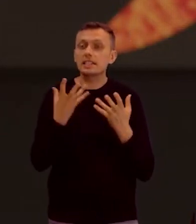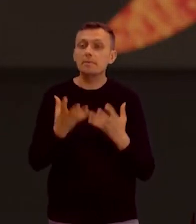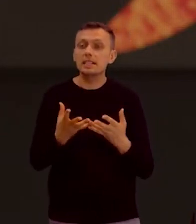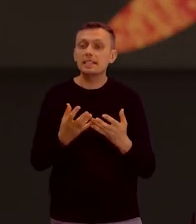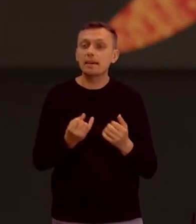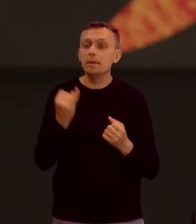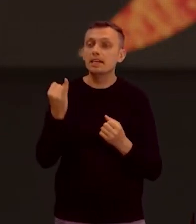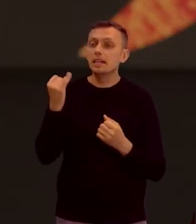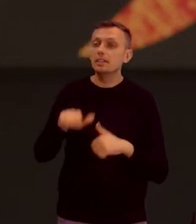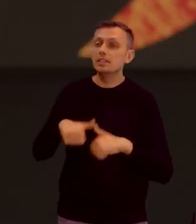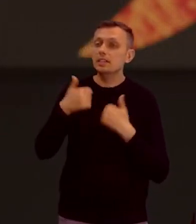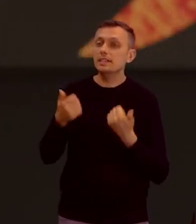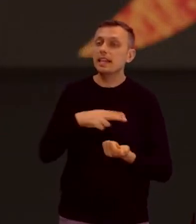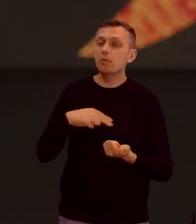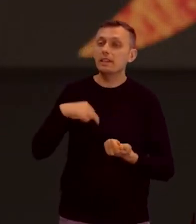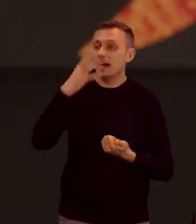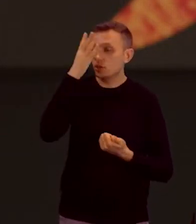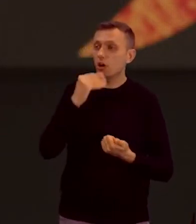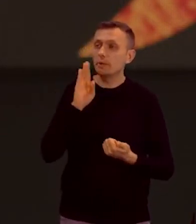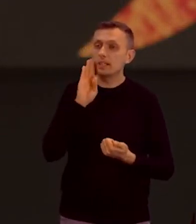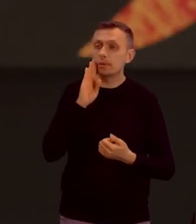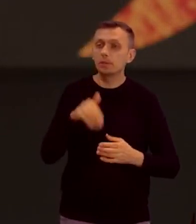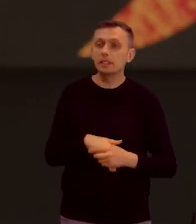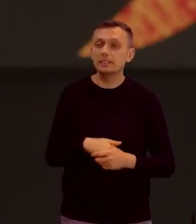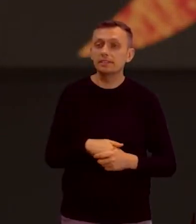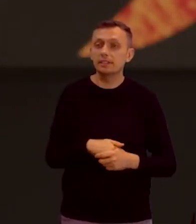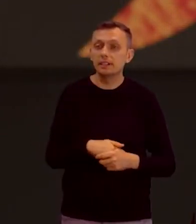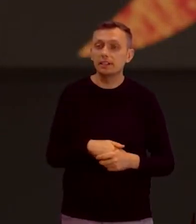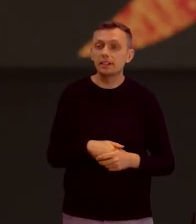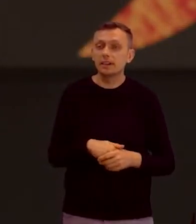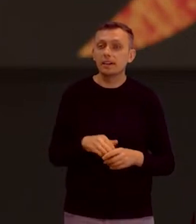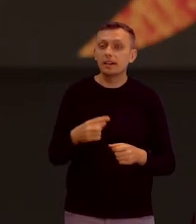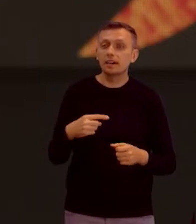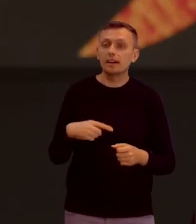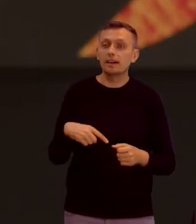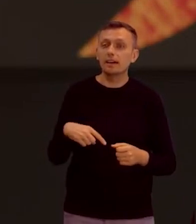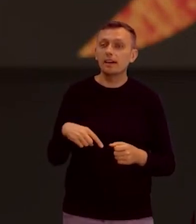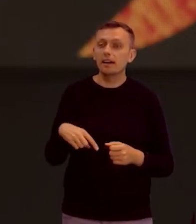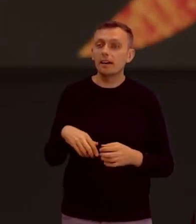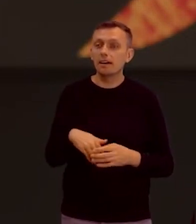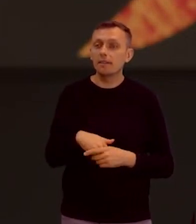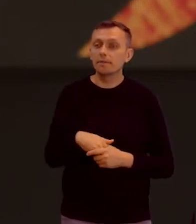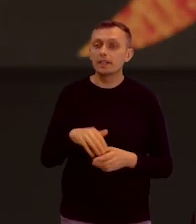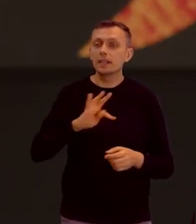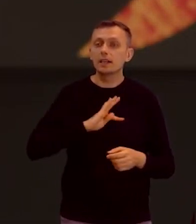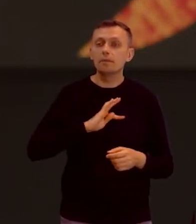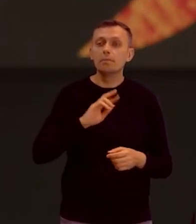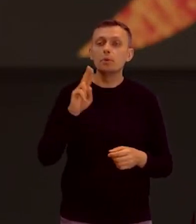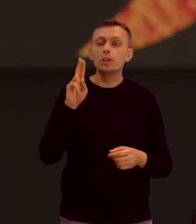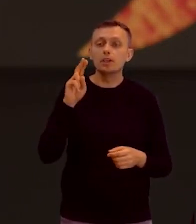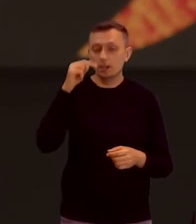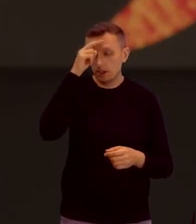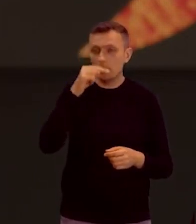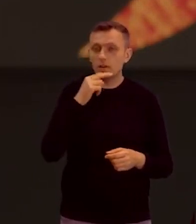obraz i podobieństwo. Pamiętacie, jak wam mówiłem o marzeniu mojego taty względem mojego życia? Kształtował mnie, żebym został prezesem